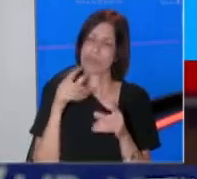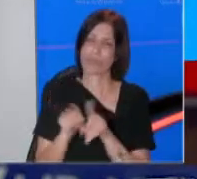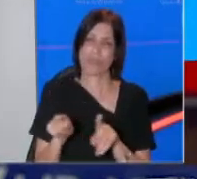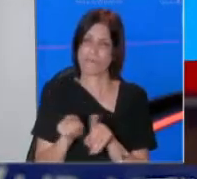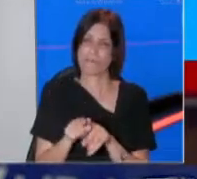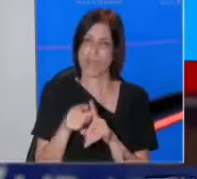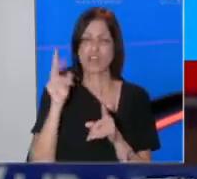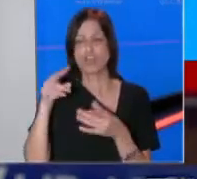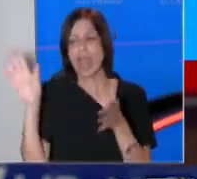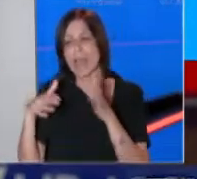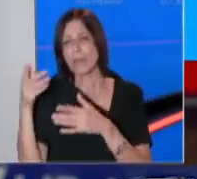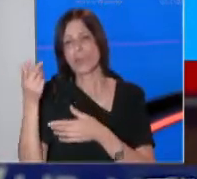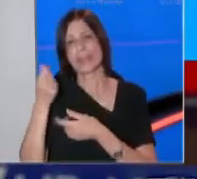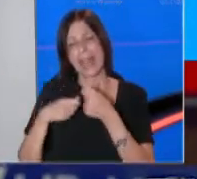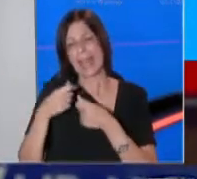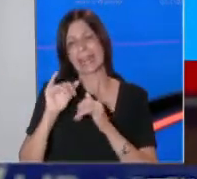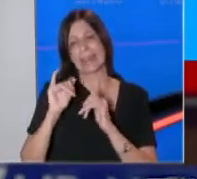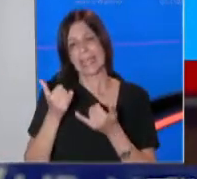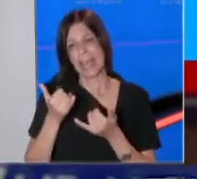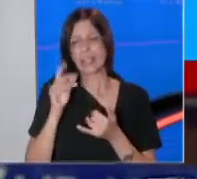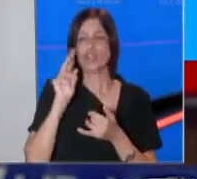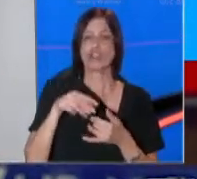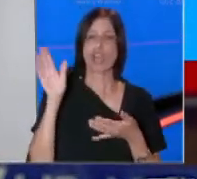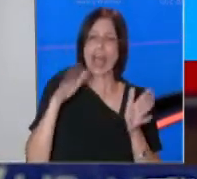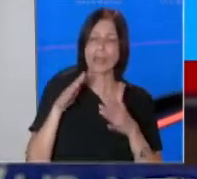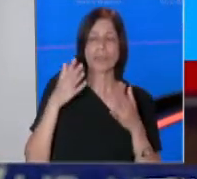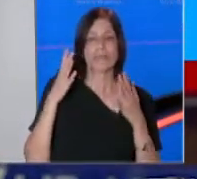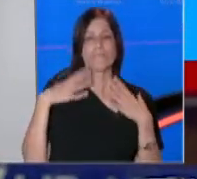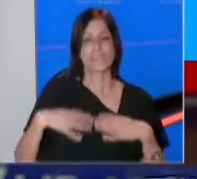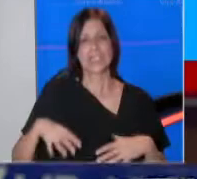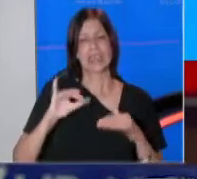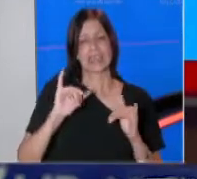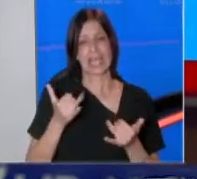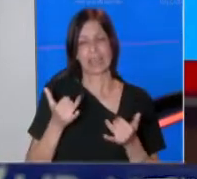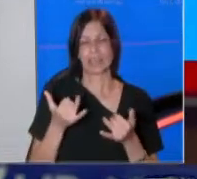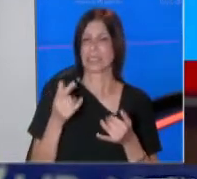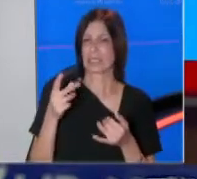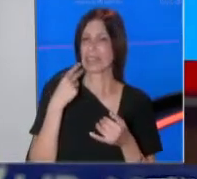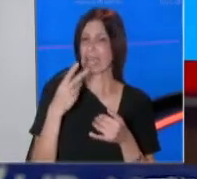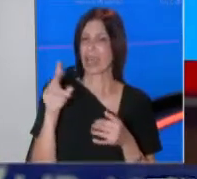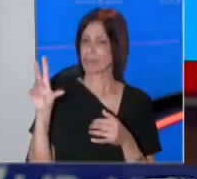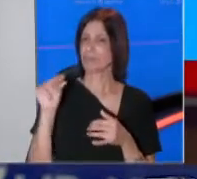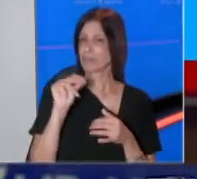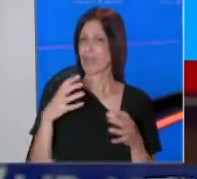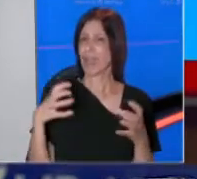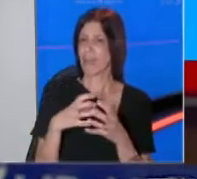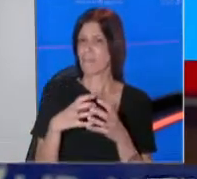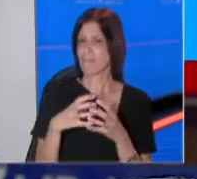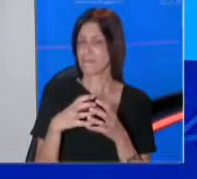אם אני שואל אותך, יש אלימות כלכלית, אז בטח כן. אם יש אלימות פיזית, אז גם כן. כן. זה נראה לי די אותו דבר,